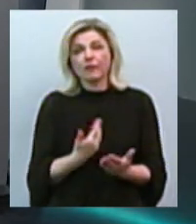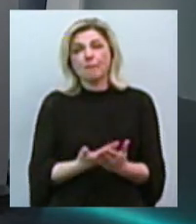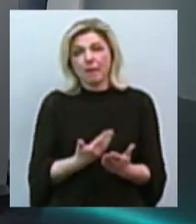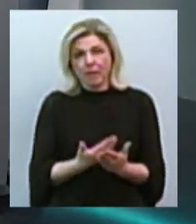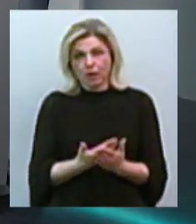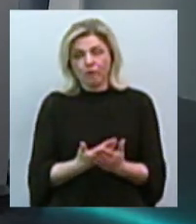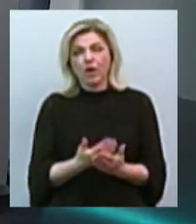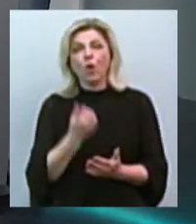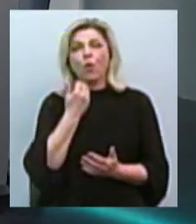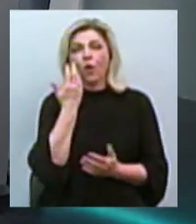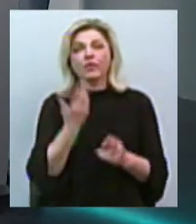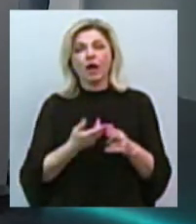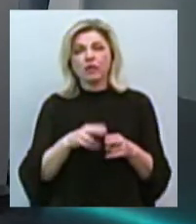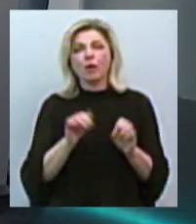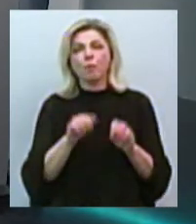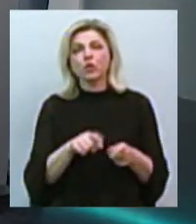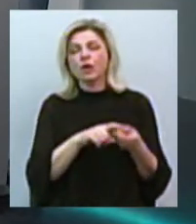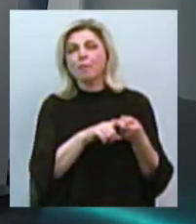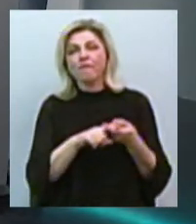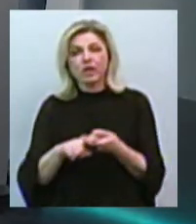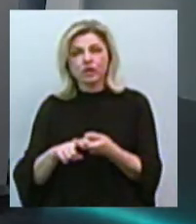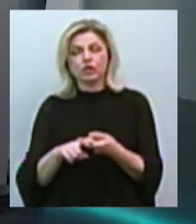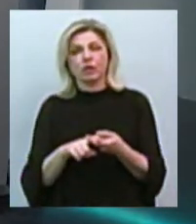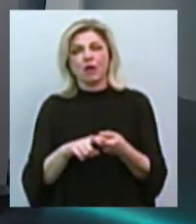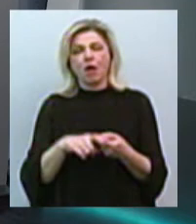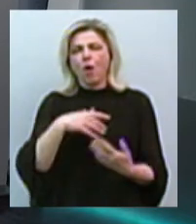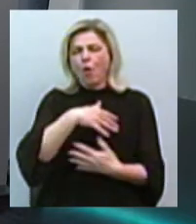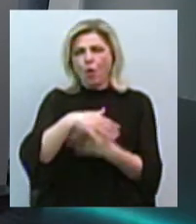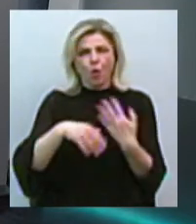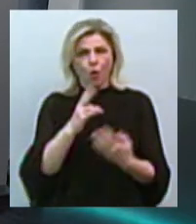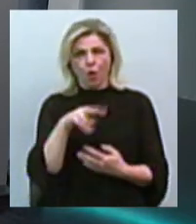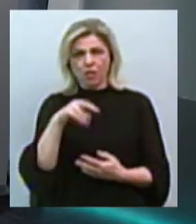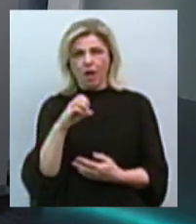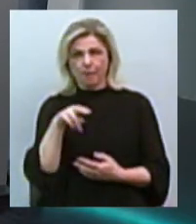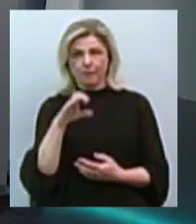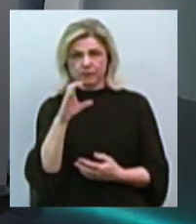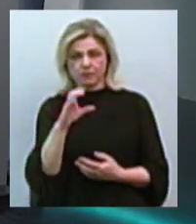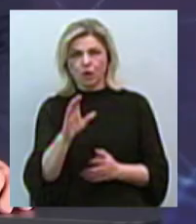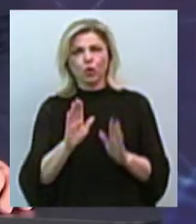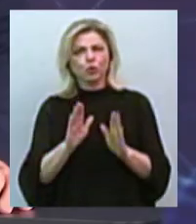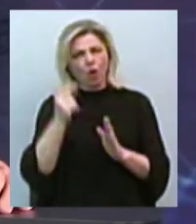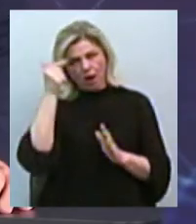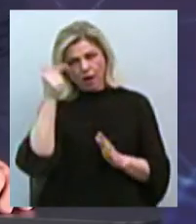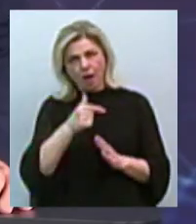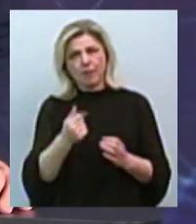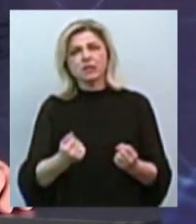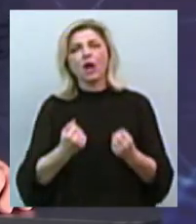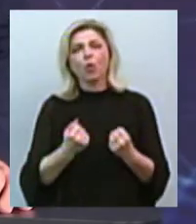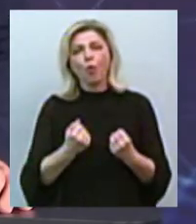примеров, когда это может повлечь за собой полноценный коллапс. Только лишь грамотное, здоровое